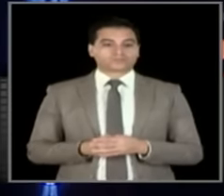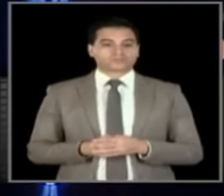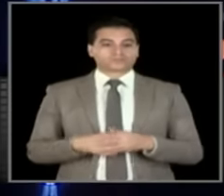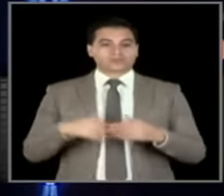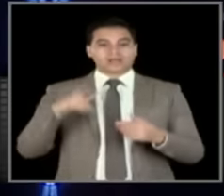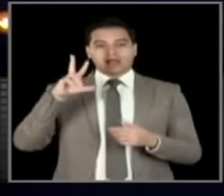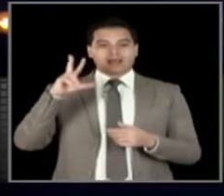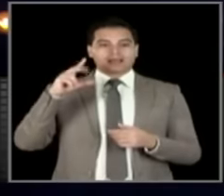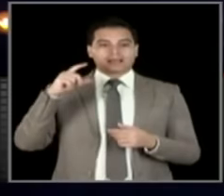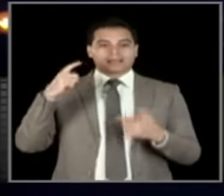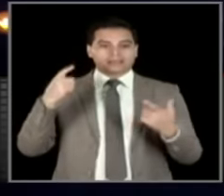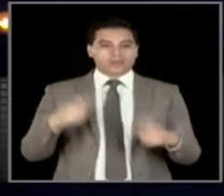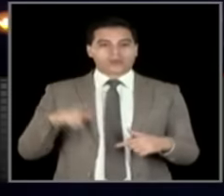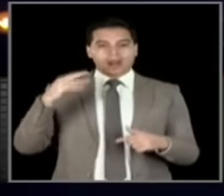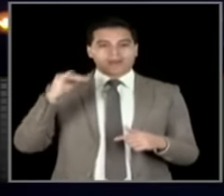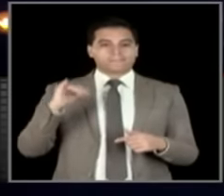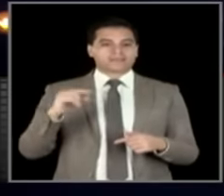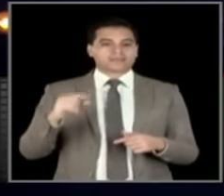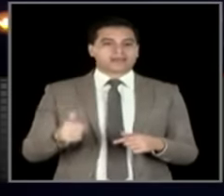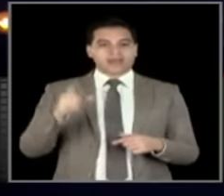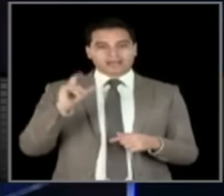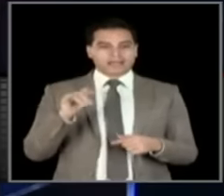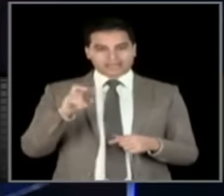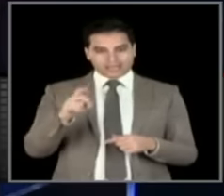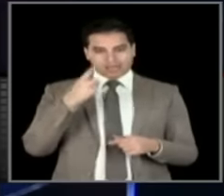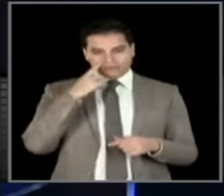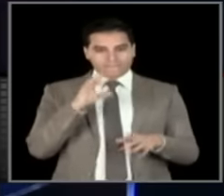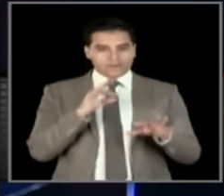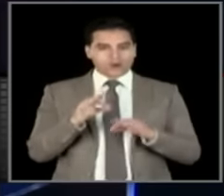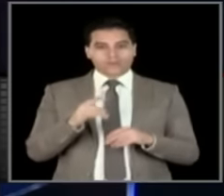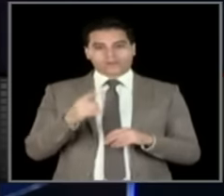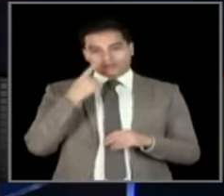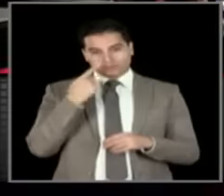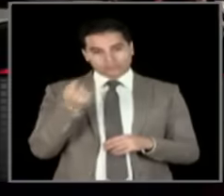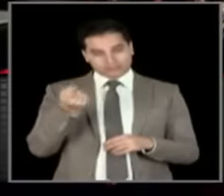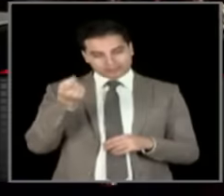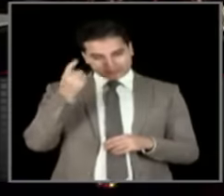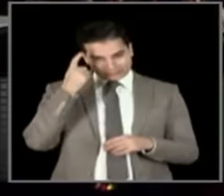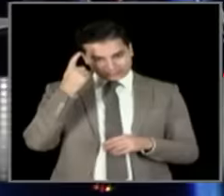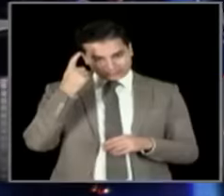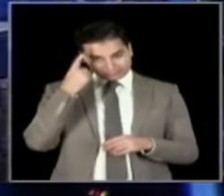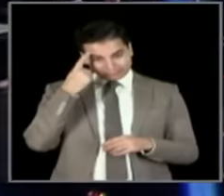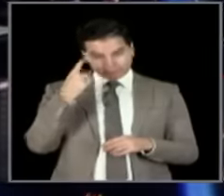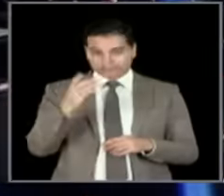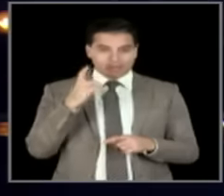الدولة الحمدانية. هقول معلومة في الاختيارات. إجابة خاطئة.